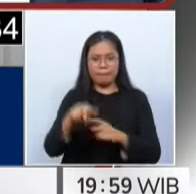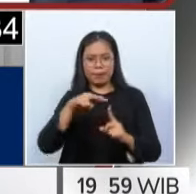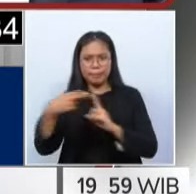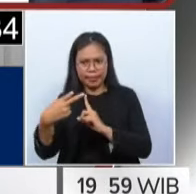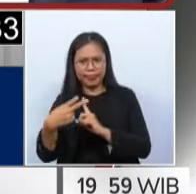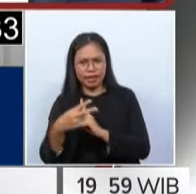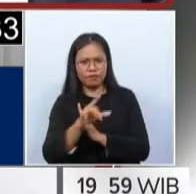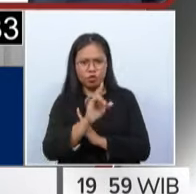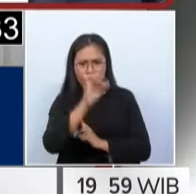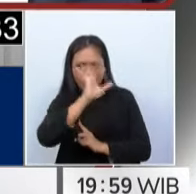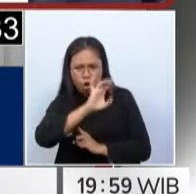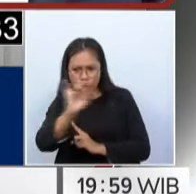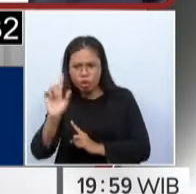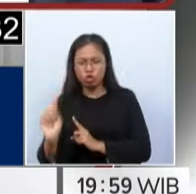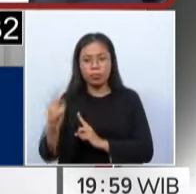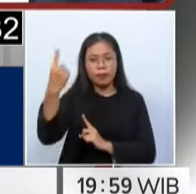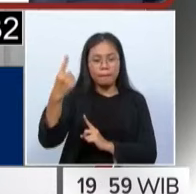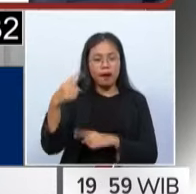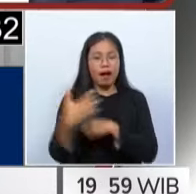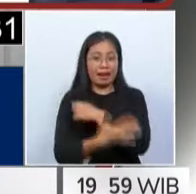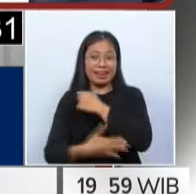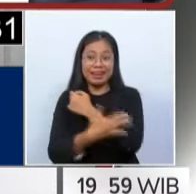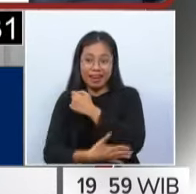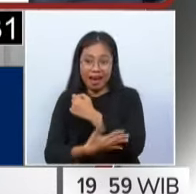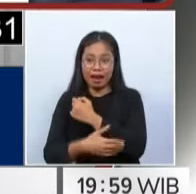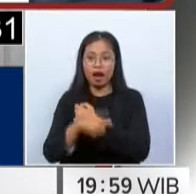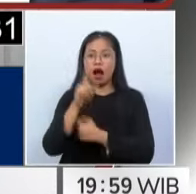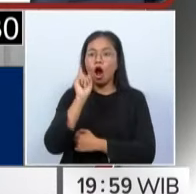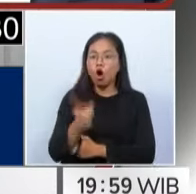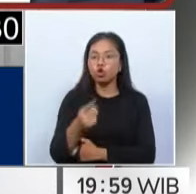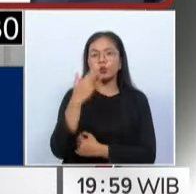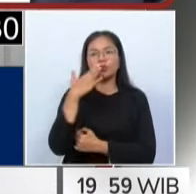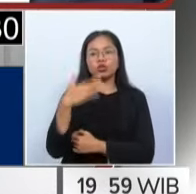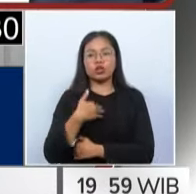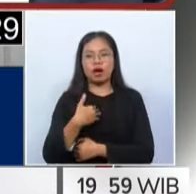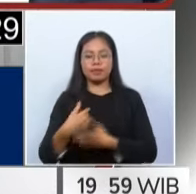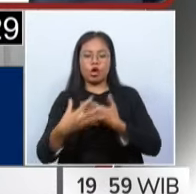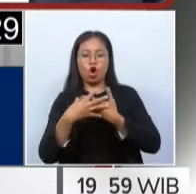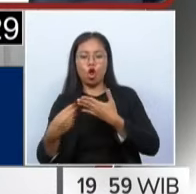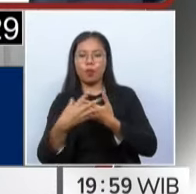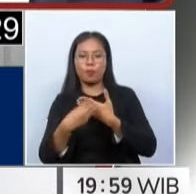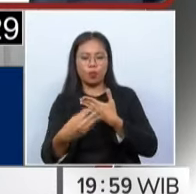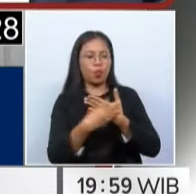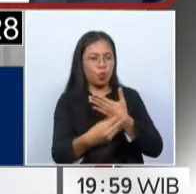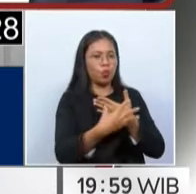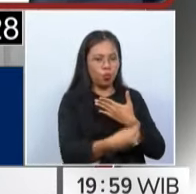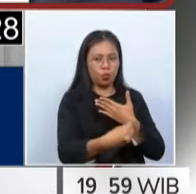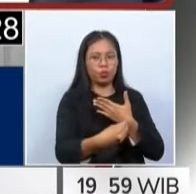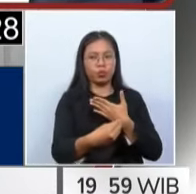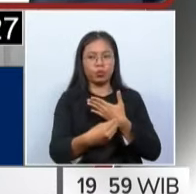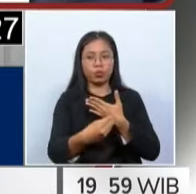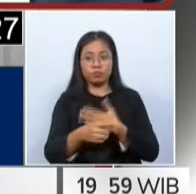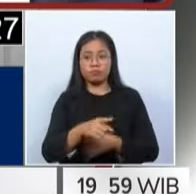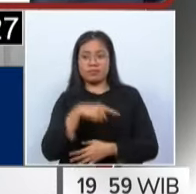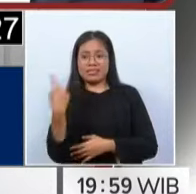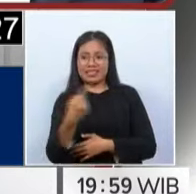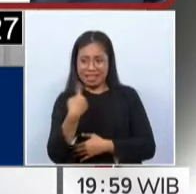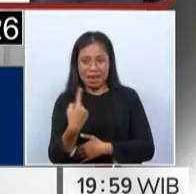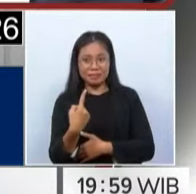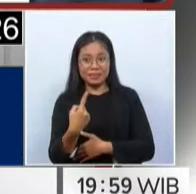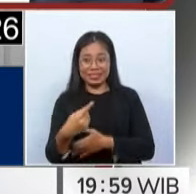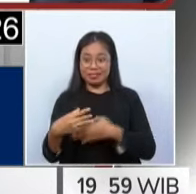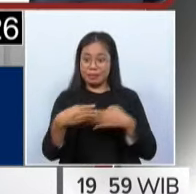juga negara harus dengan contoh ingarngodo kita mau mimpin kita mau bawa